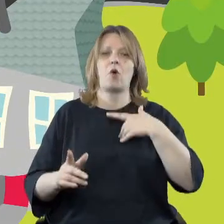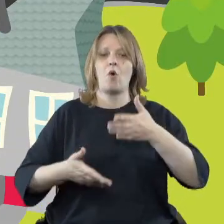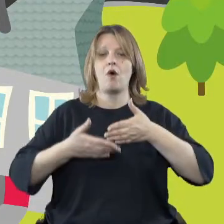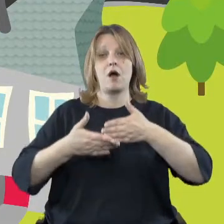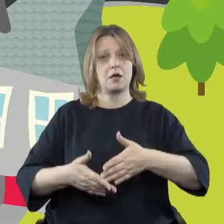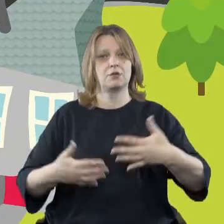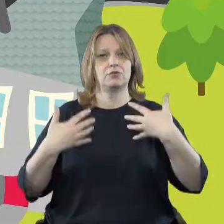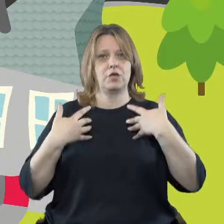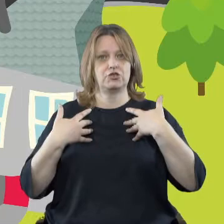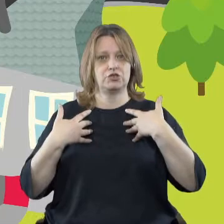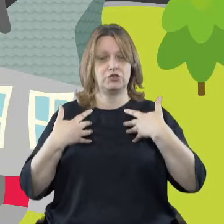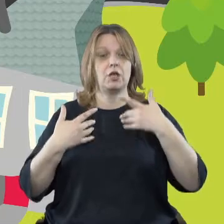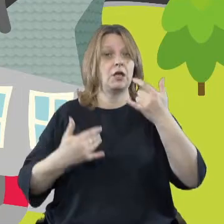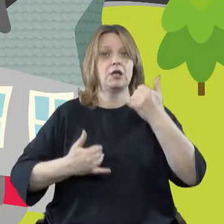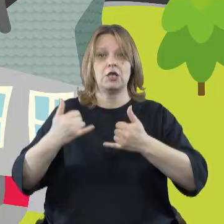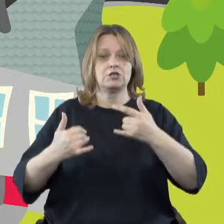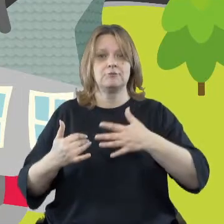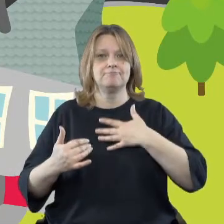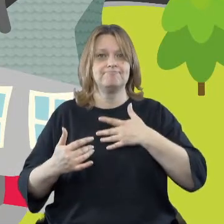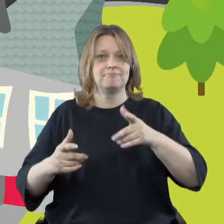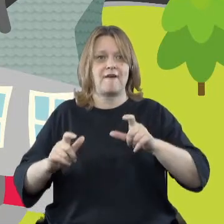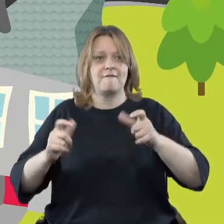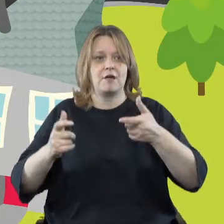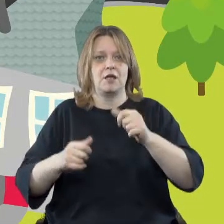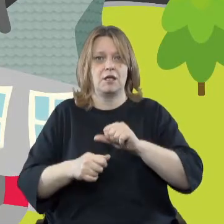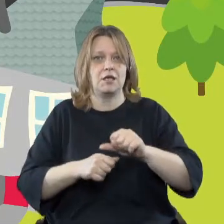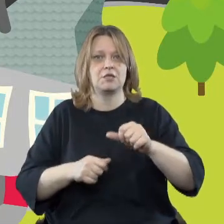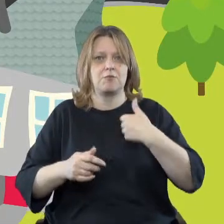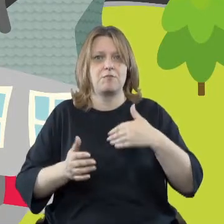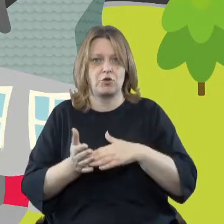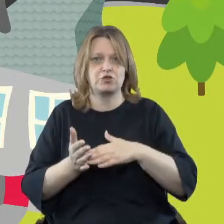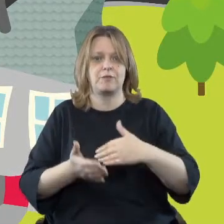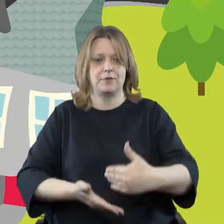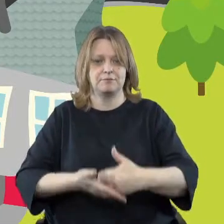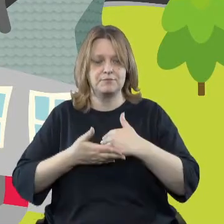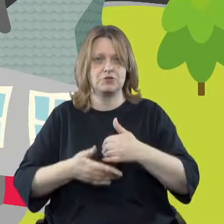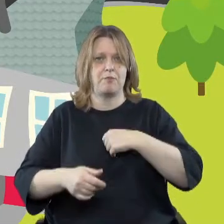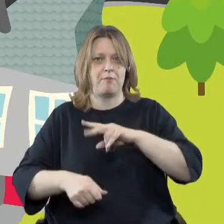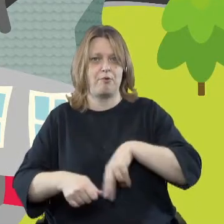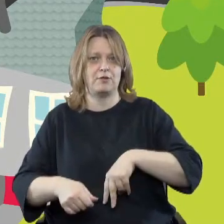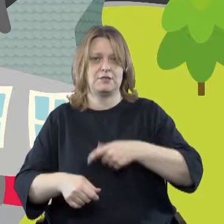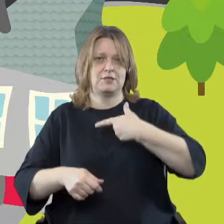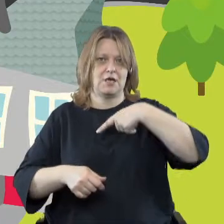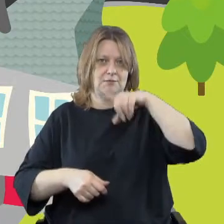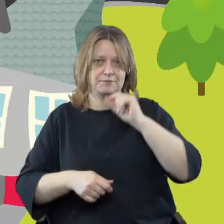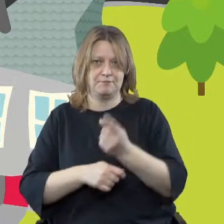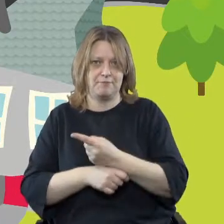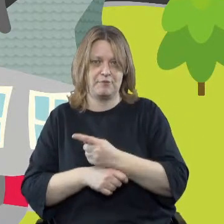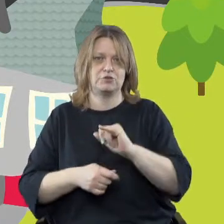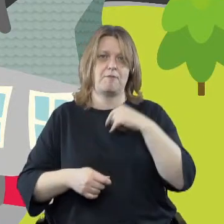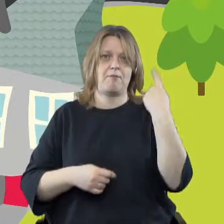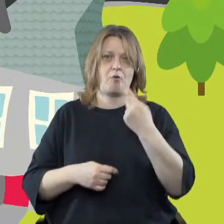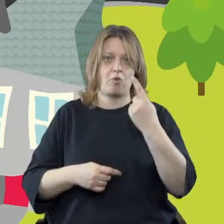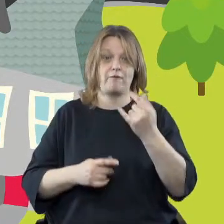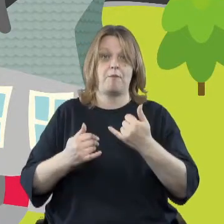wyłącznie w sytuacjach, gdzie no, taka dana służba będzie nam niezbędna, tak? Czy policja, czy straż pożarna, czy pogotowie